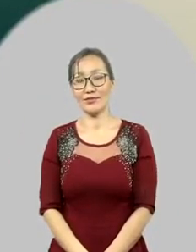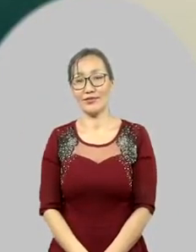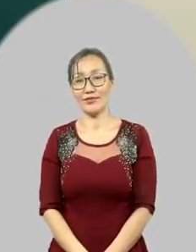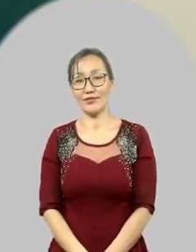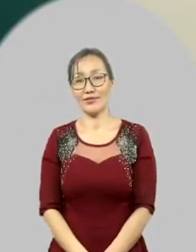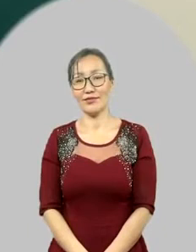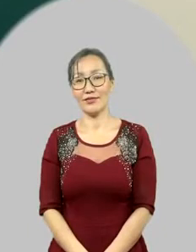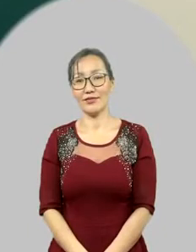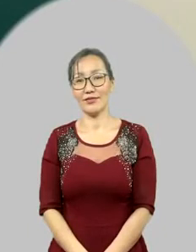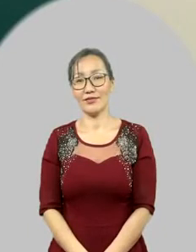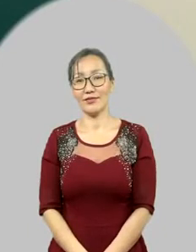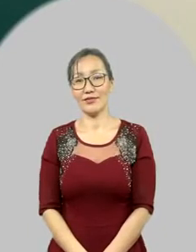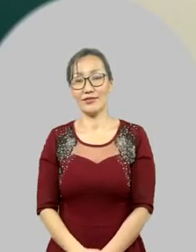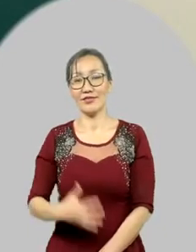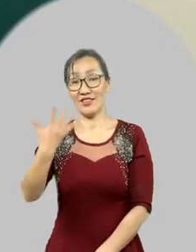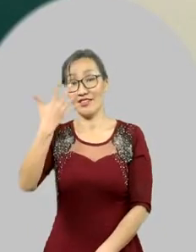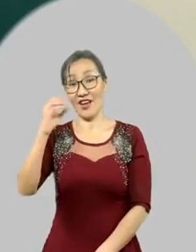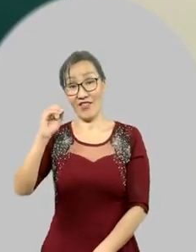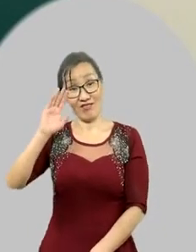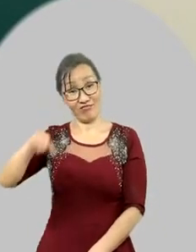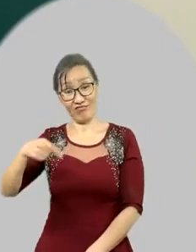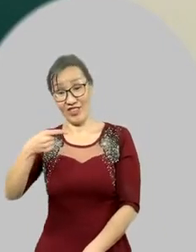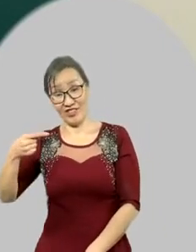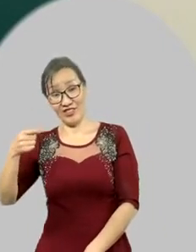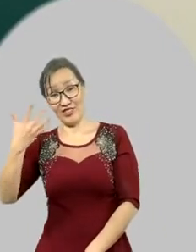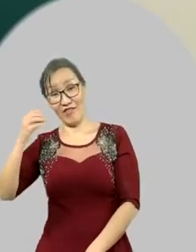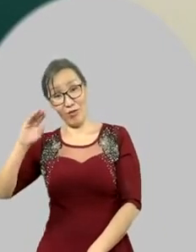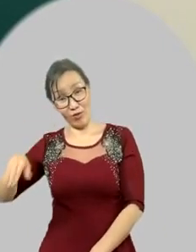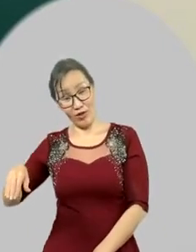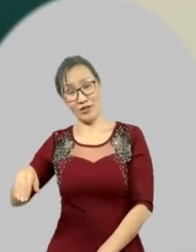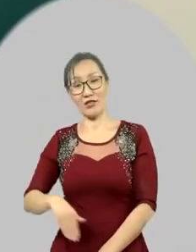За дараагийнх нь мөн 50-аар буурсан.